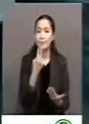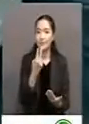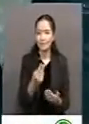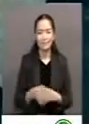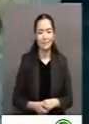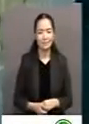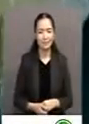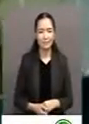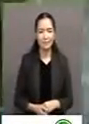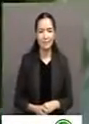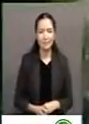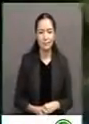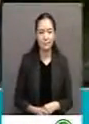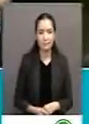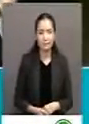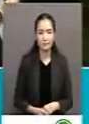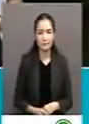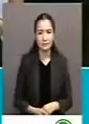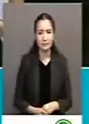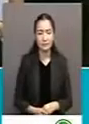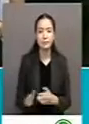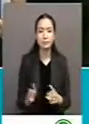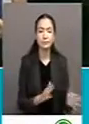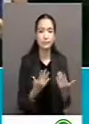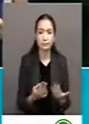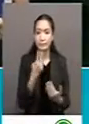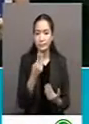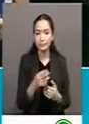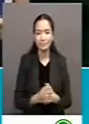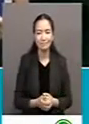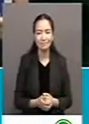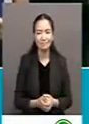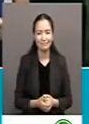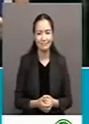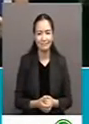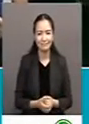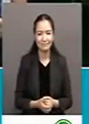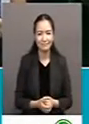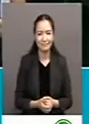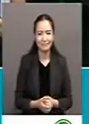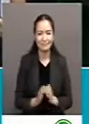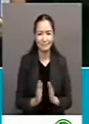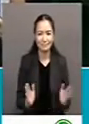ณ คุณธนิการคะ ค่ะเดี๋ยวรอดูกันชัดเจนนะคะคุณปิยะวรรณ ค่ะ ขอบคุณค่ะ